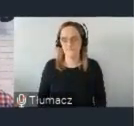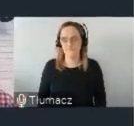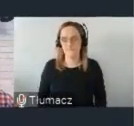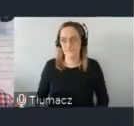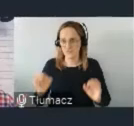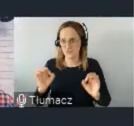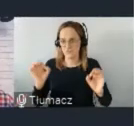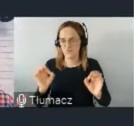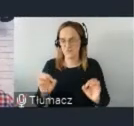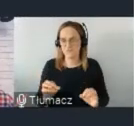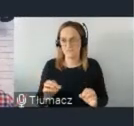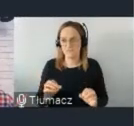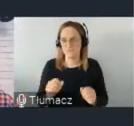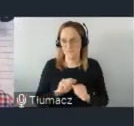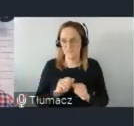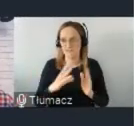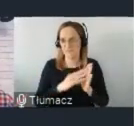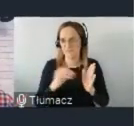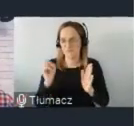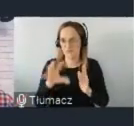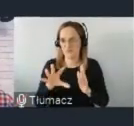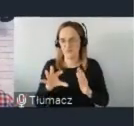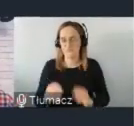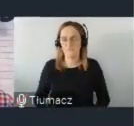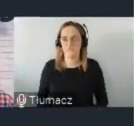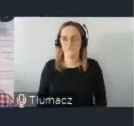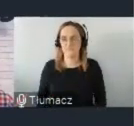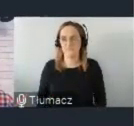Dobra, zmienię ekran.